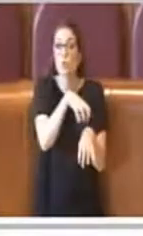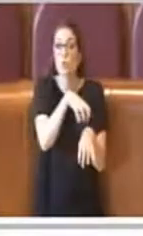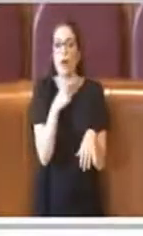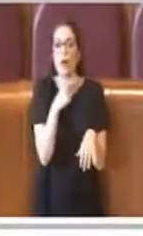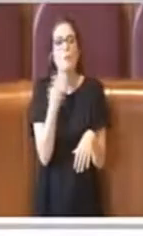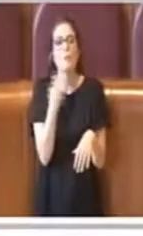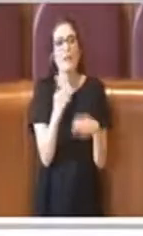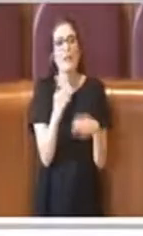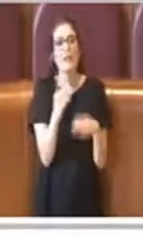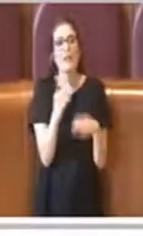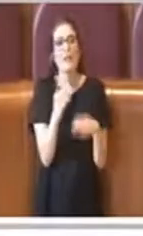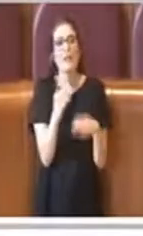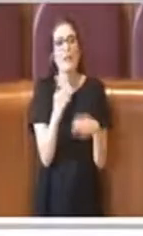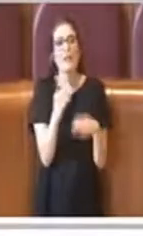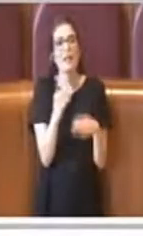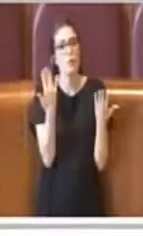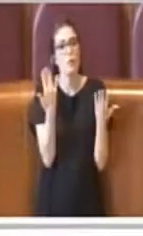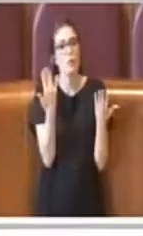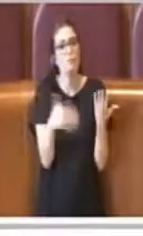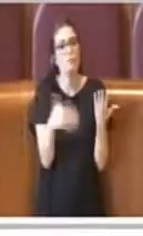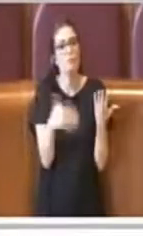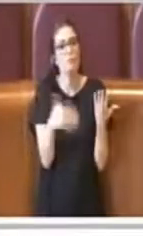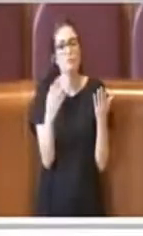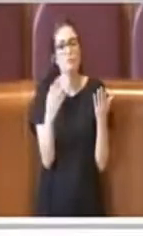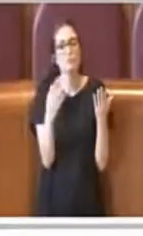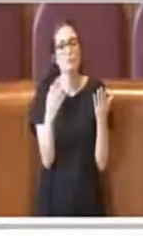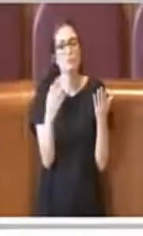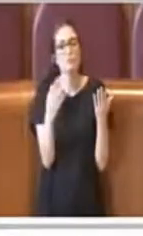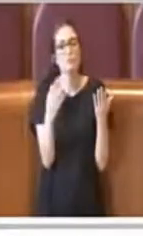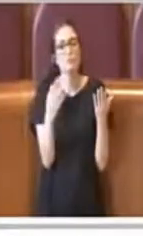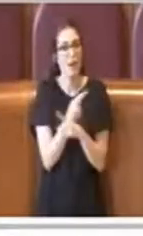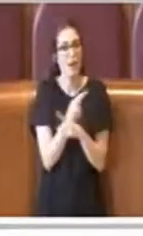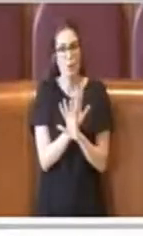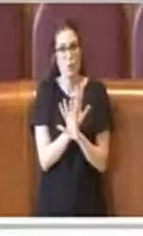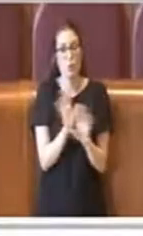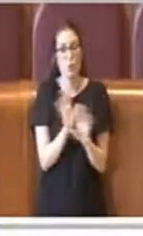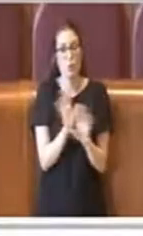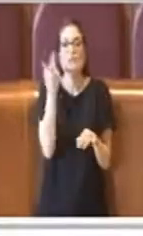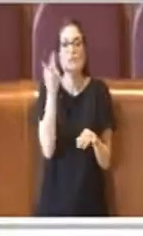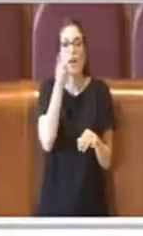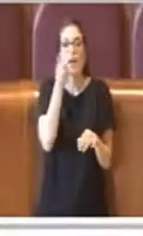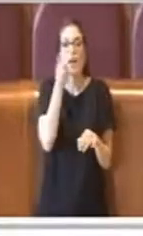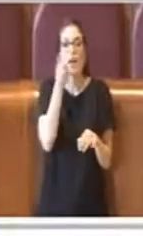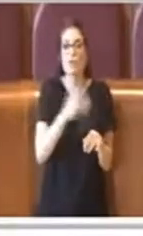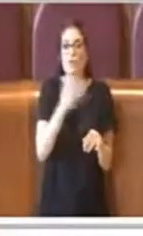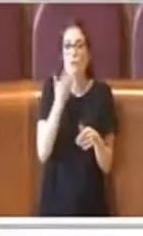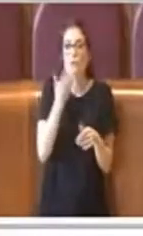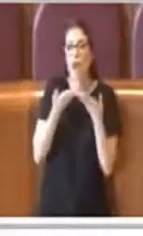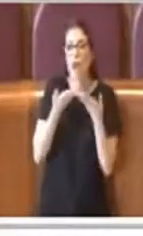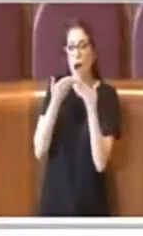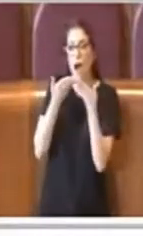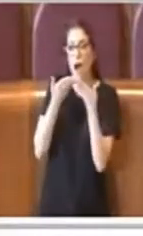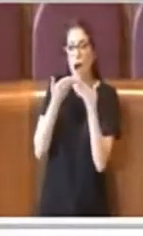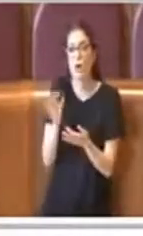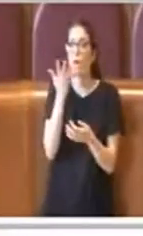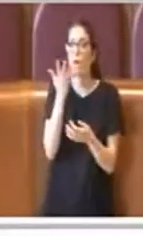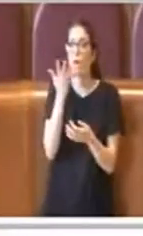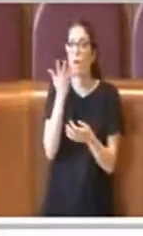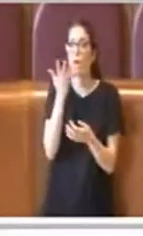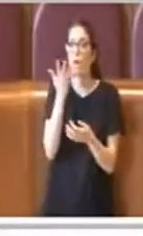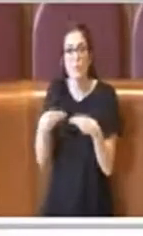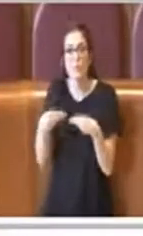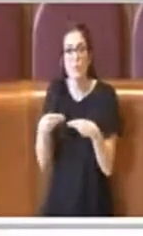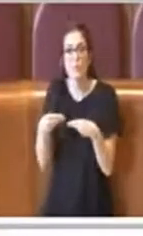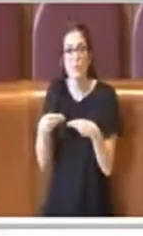livello completamente gratuito e le persone che vogliono dare una mano e vogliono partecipare alle